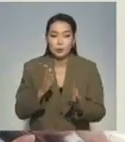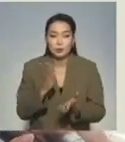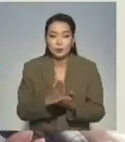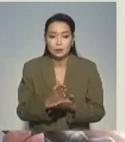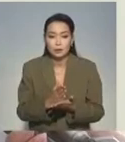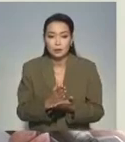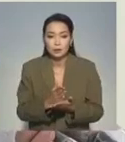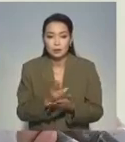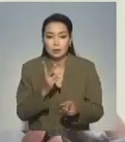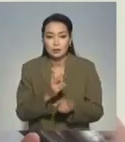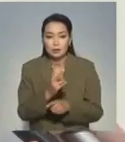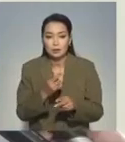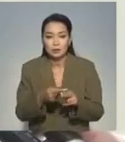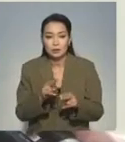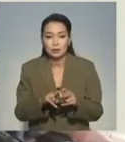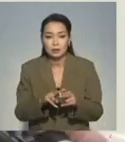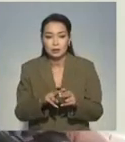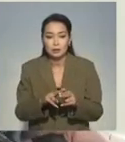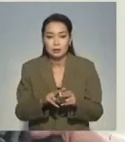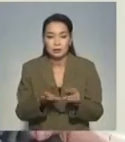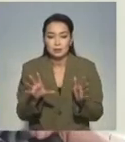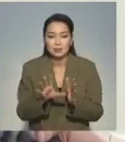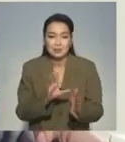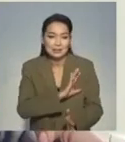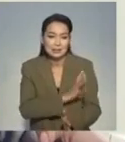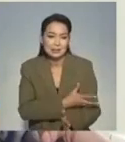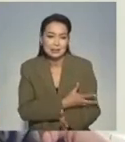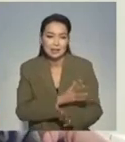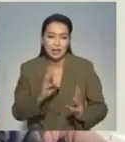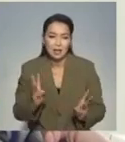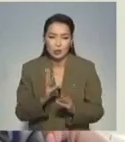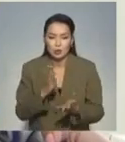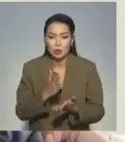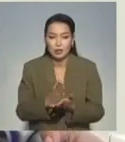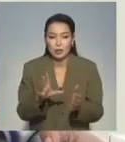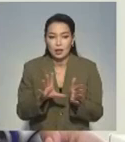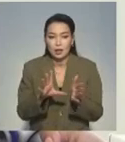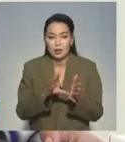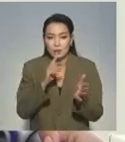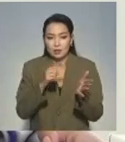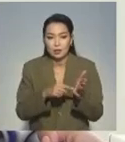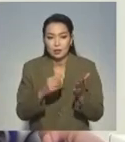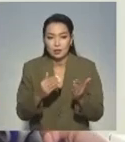рет мынау сол қолының терең күйіне байланысты мынау